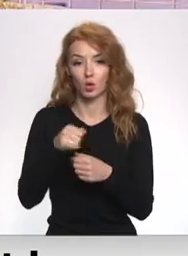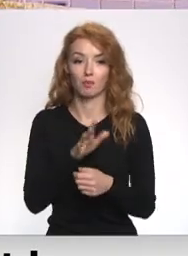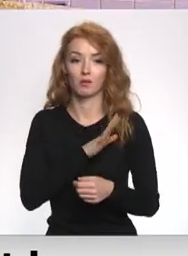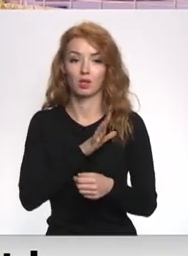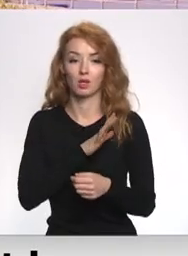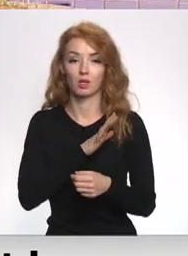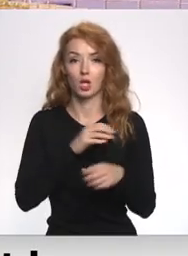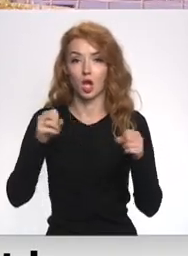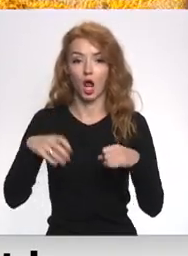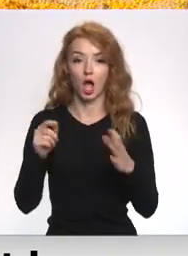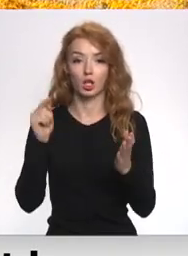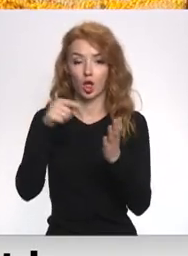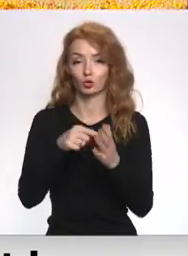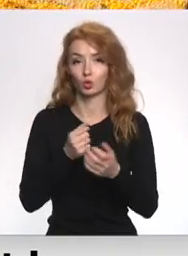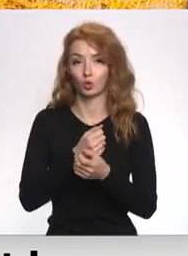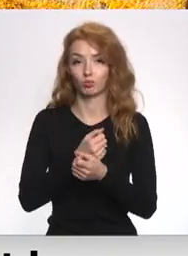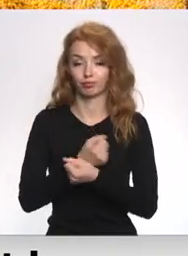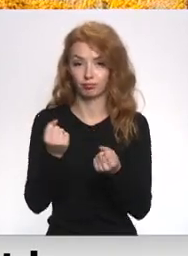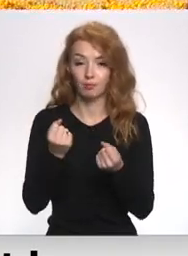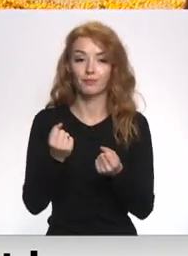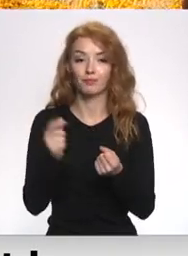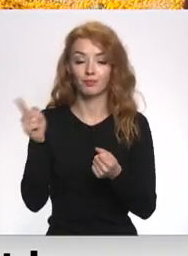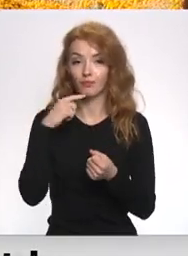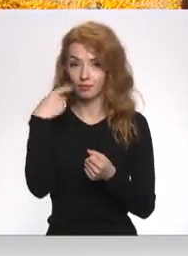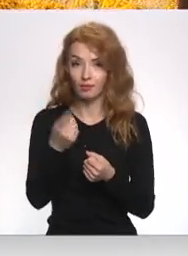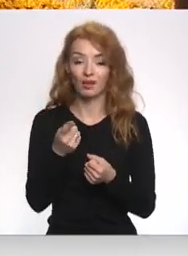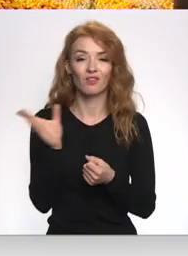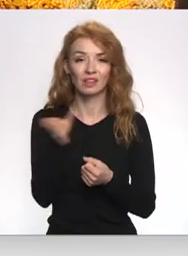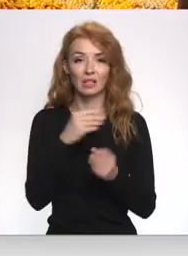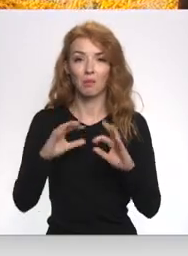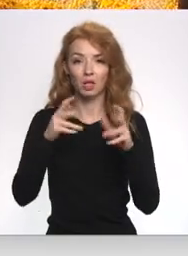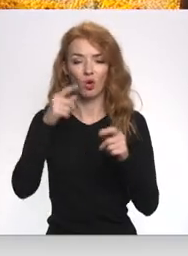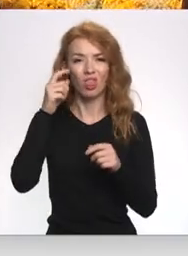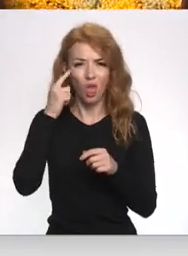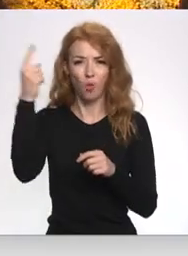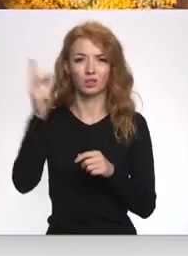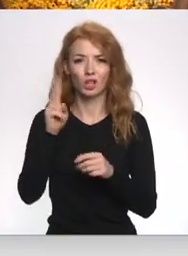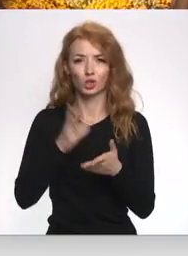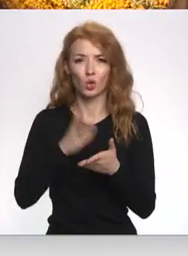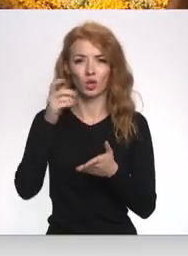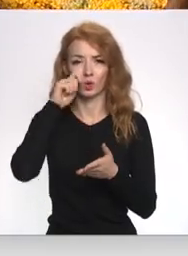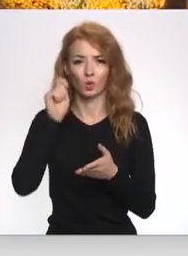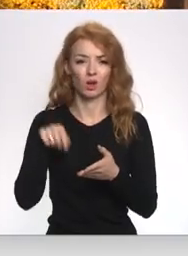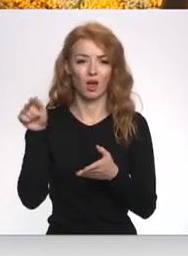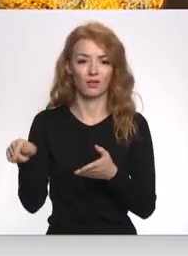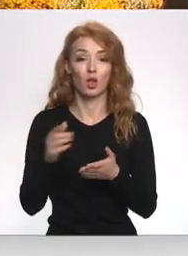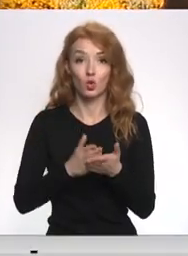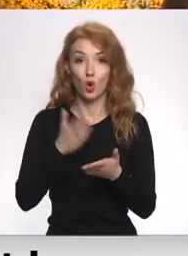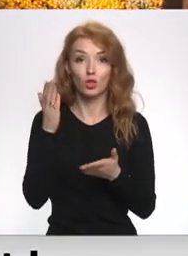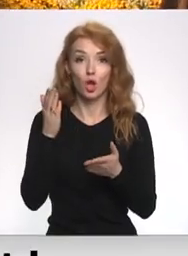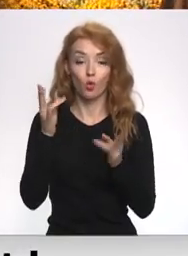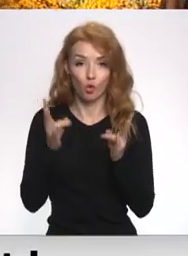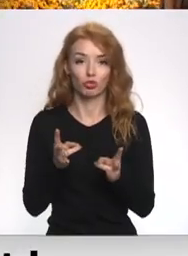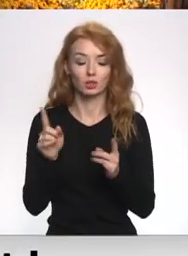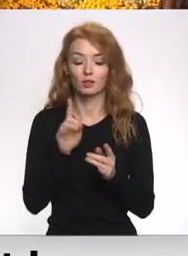bijuši raķešu uzbrukumi. Ir svarīgi, lai visa civilizētā pasaule uzzinātu, kas notiek Ukrainā, jo notiekošais ir